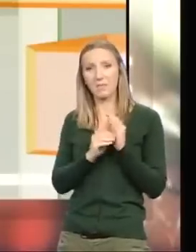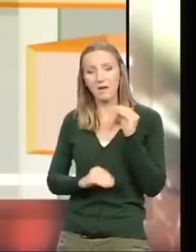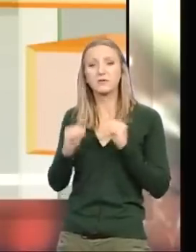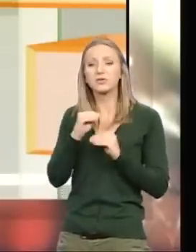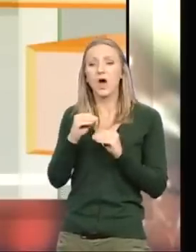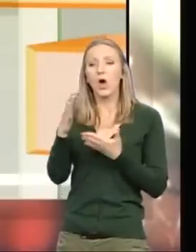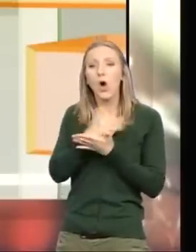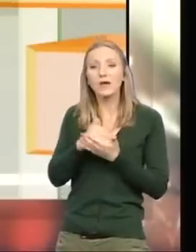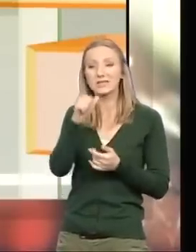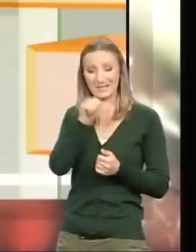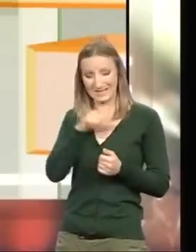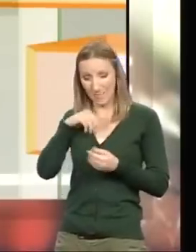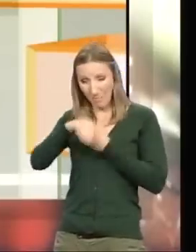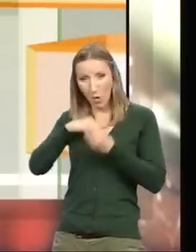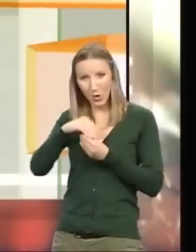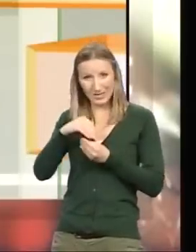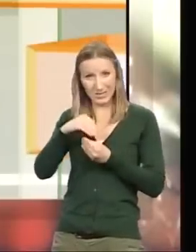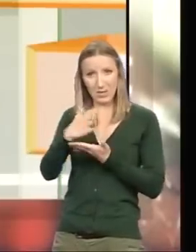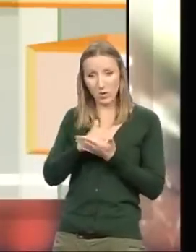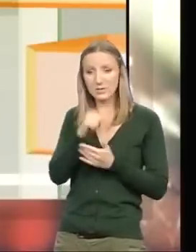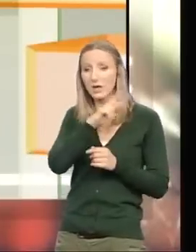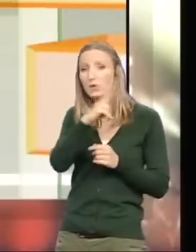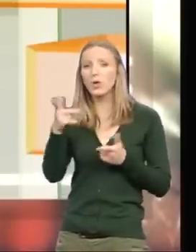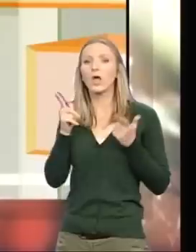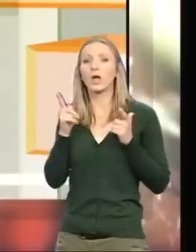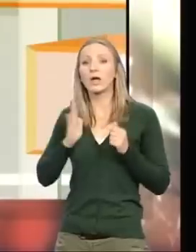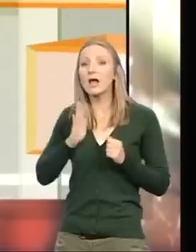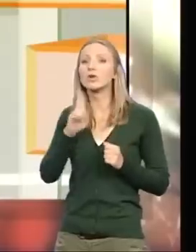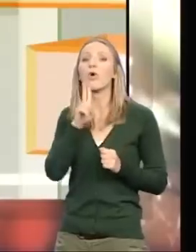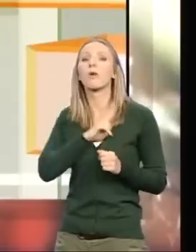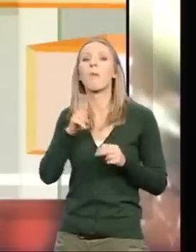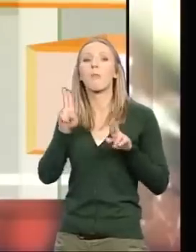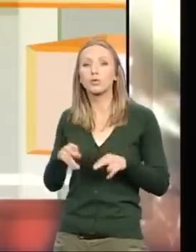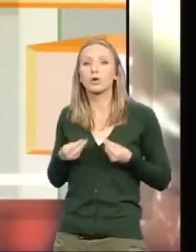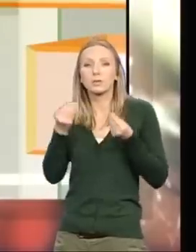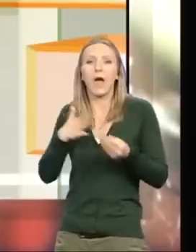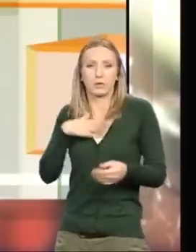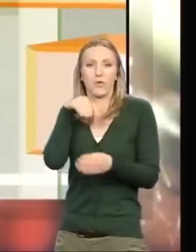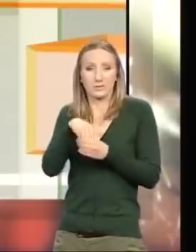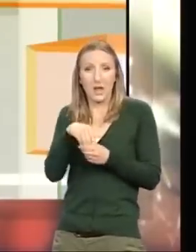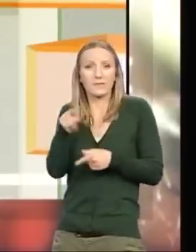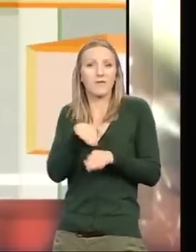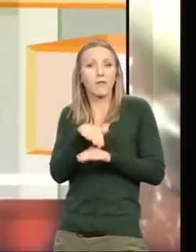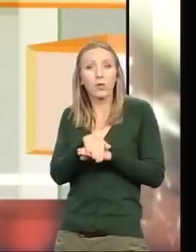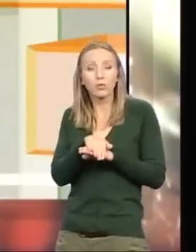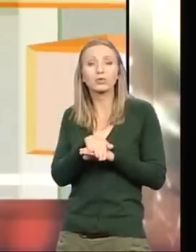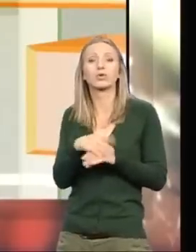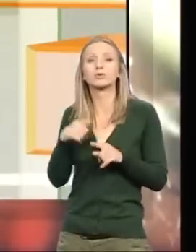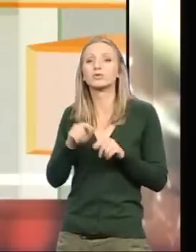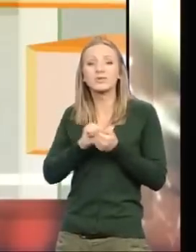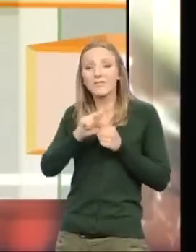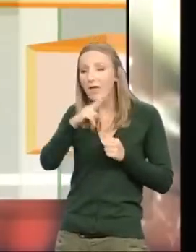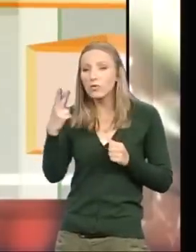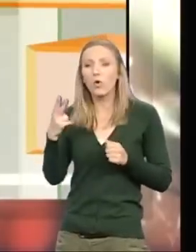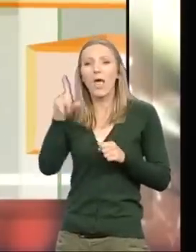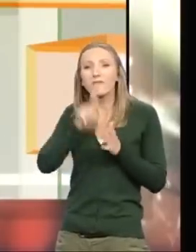korisnici same porodice, ali i svi drugi građani koji imaju mogućnosti ustupe svoje nakretnine za ovakve usluge, jer sve drugo je jeftinije,